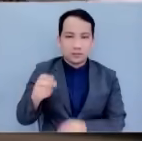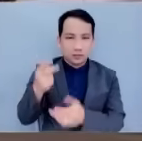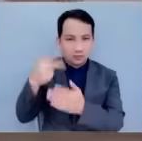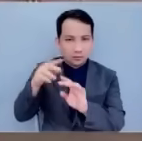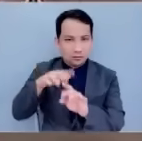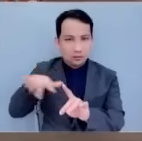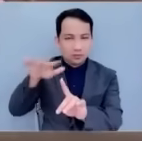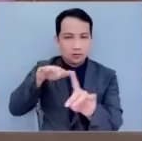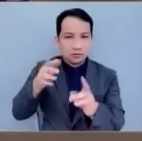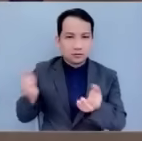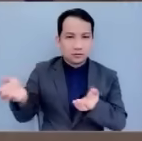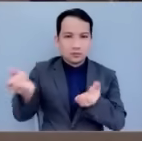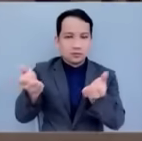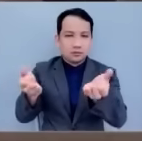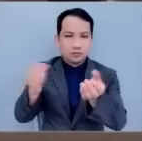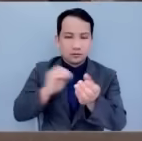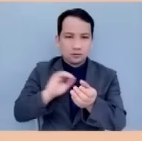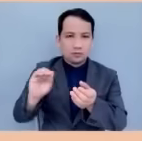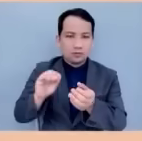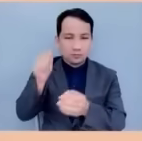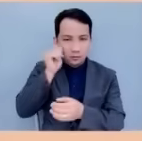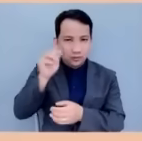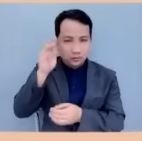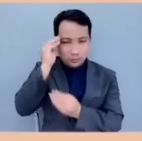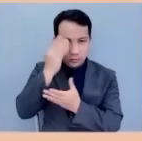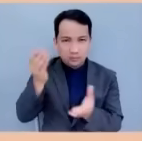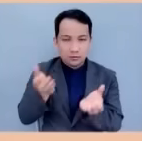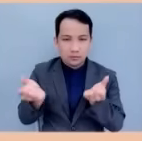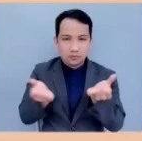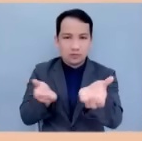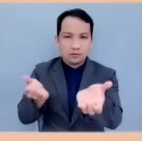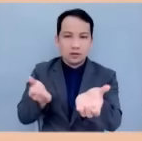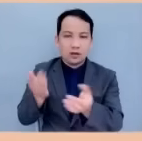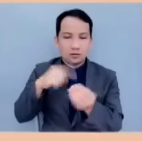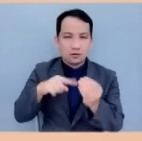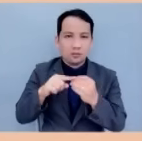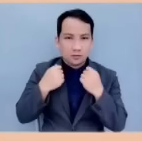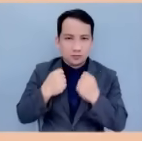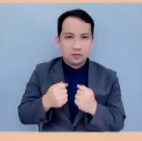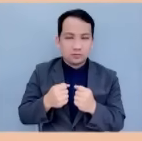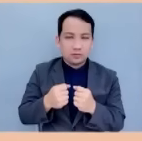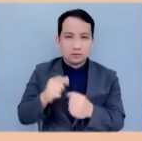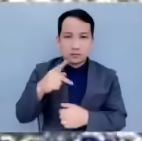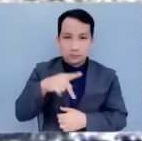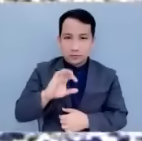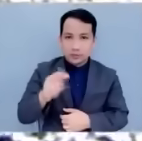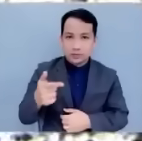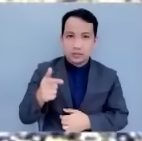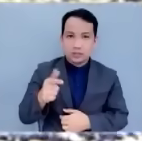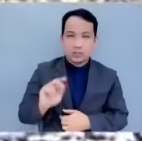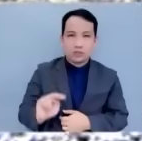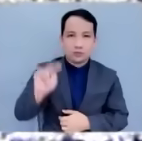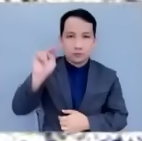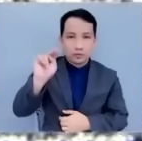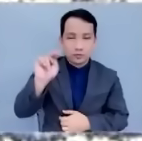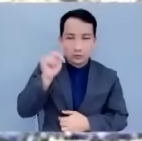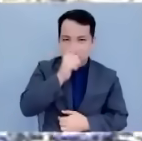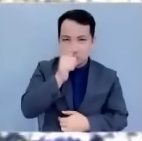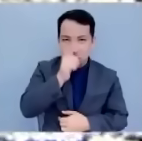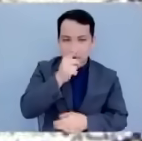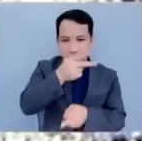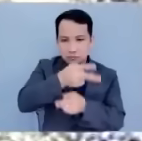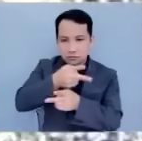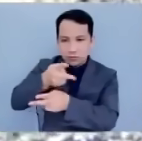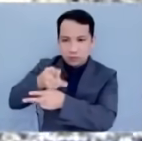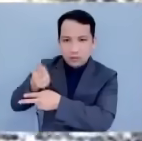ng Maritime Domain Awareness ang barko. Layon din itong palakasin ang presence ng PCG sa Northern Luzon at i-monitor ang mga Pilipino